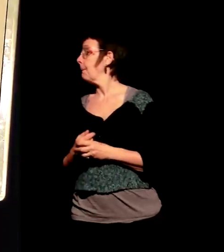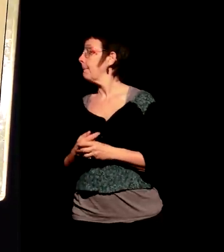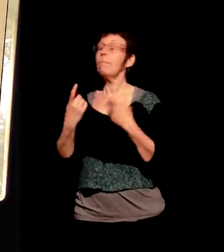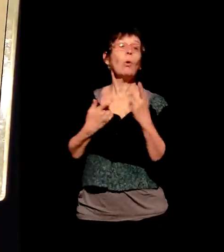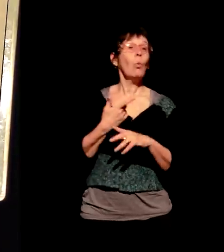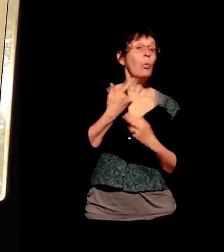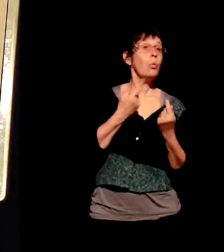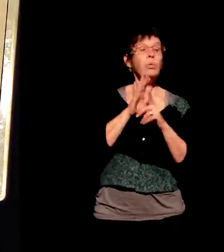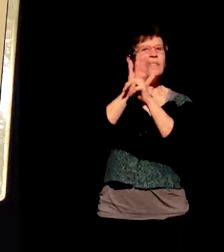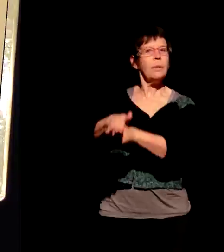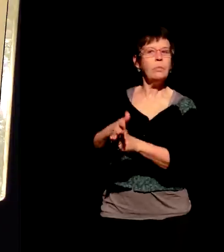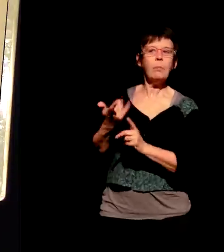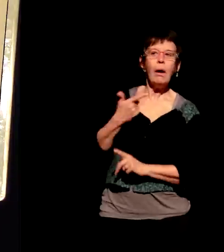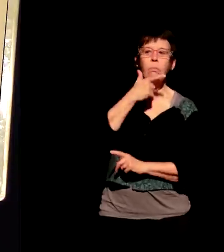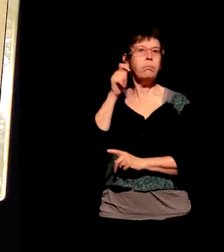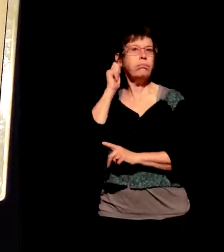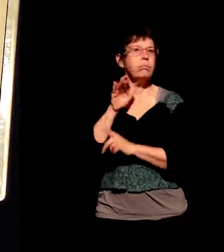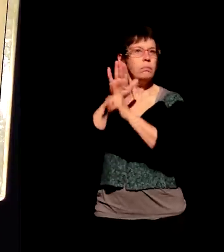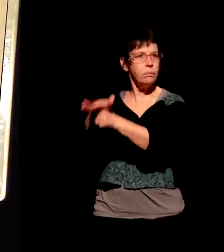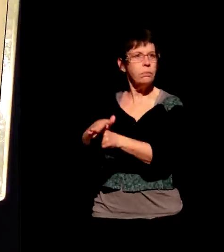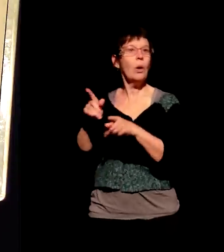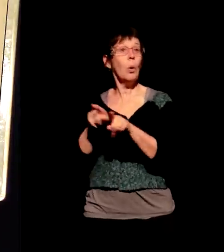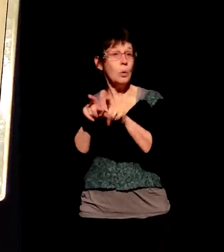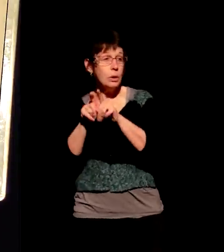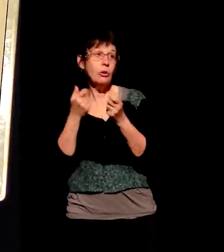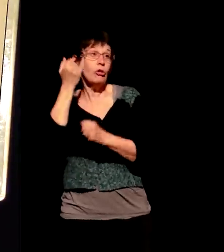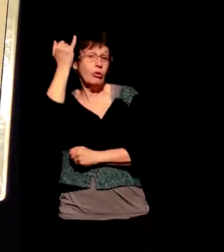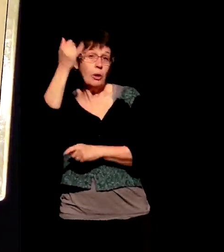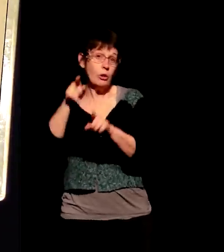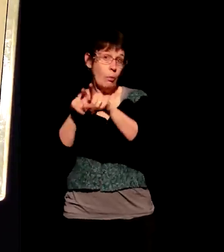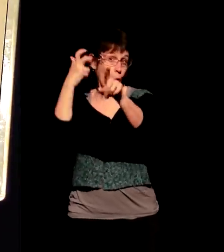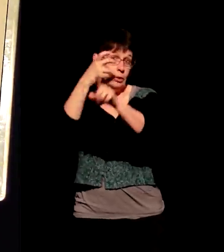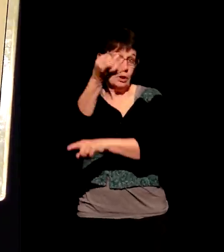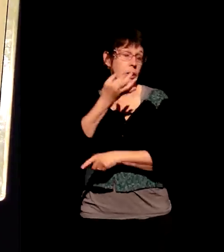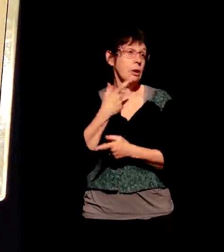Et probablement, comme me l'a appris aussi, les discriminations